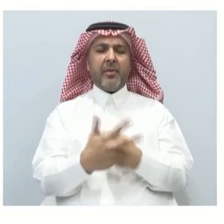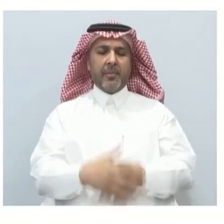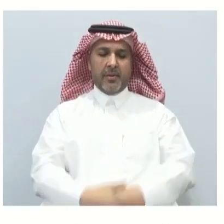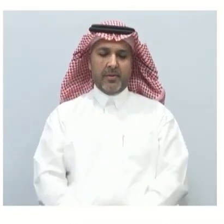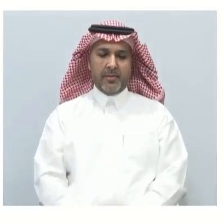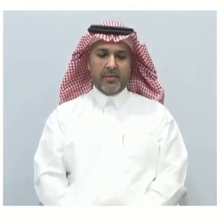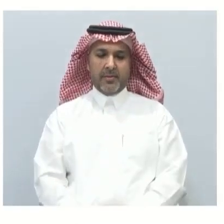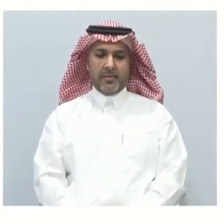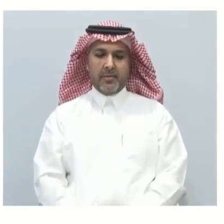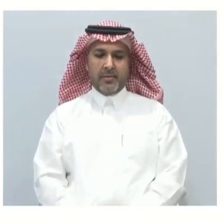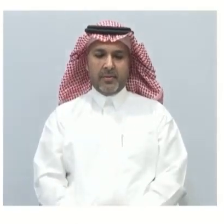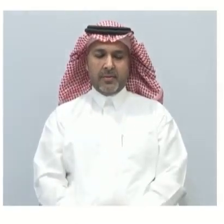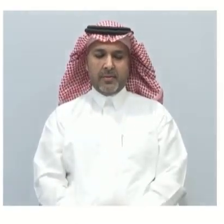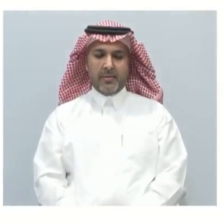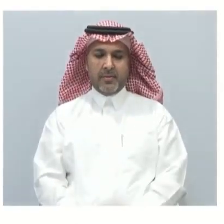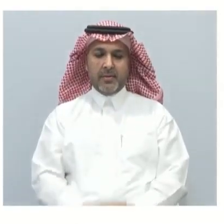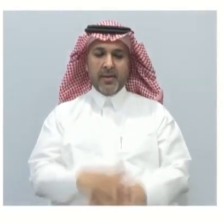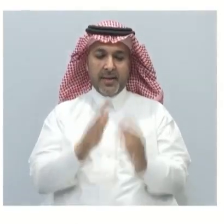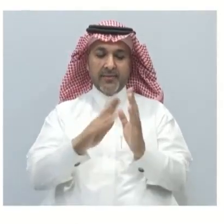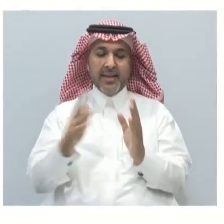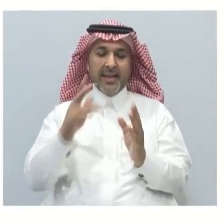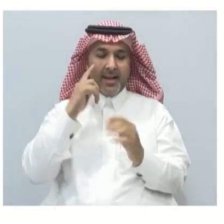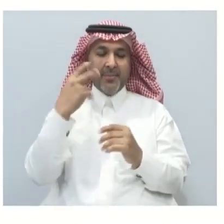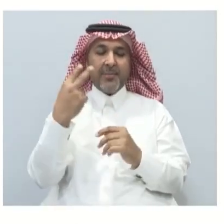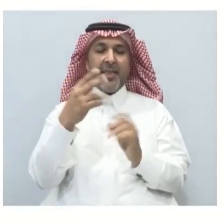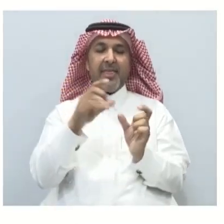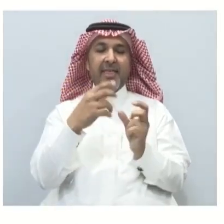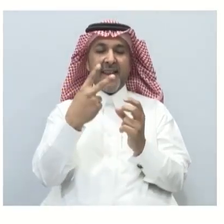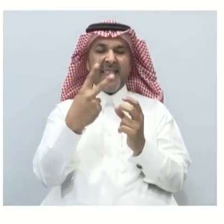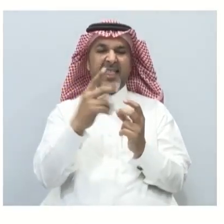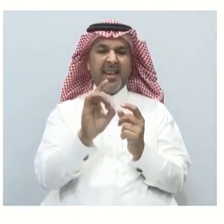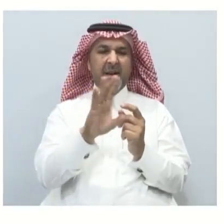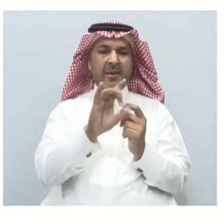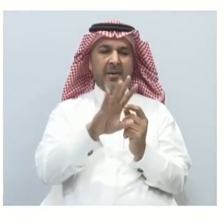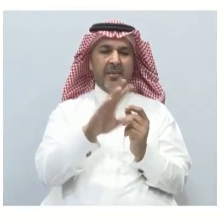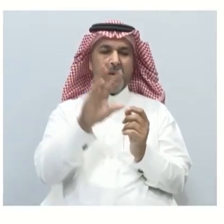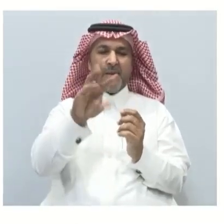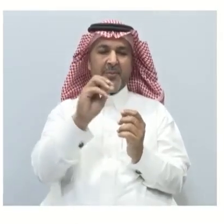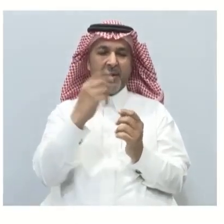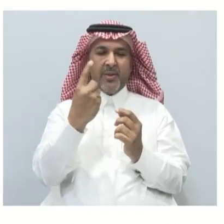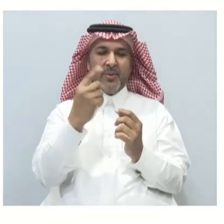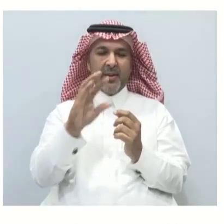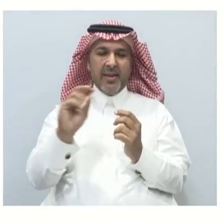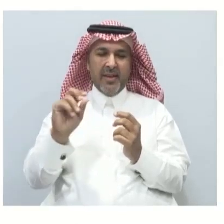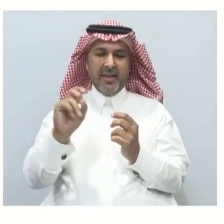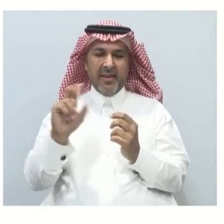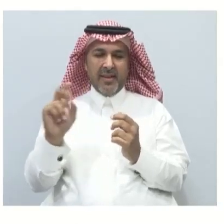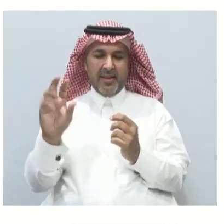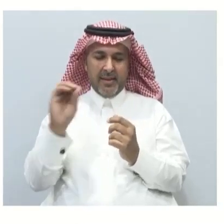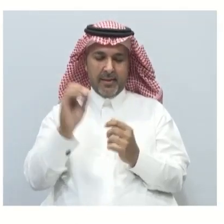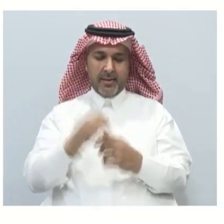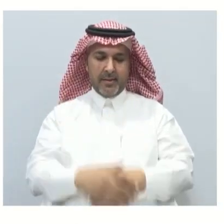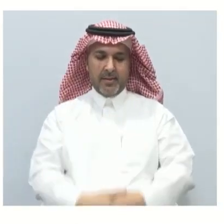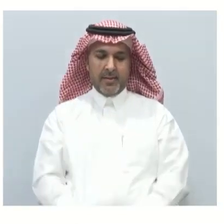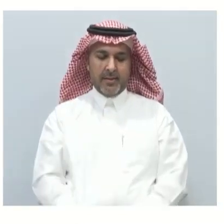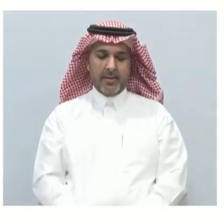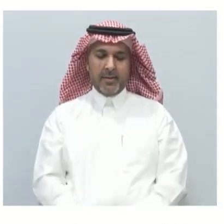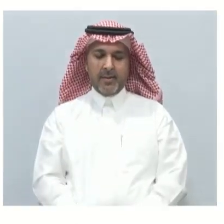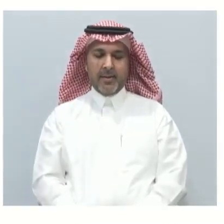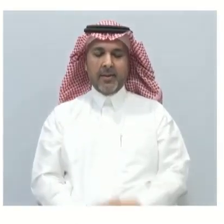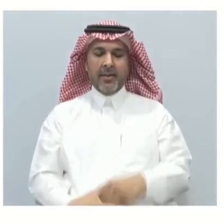اثنتين وتاخذ واحده تترك اثنتين وتاخذ واحده تترك اثنتين وتاخذ واحده على الاقل ناخذ ى اس 3 في